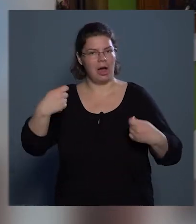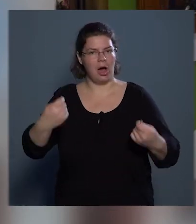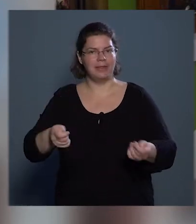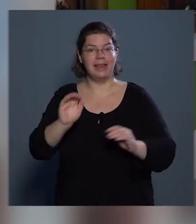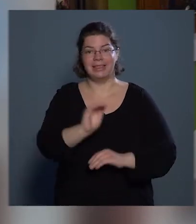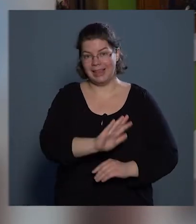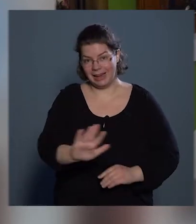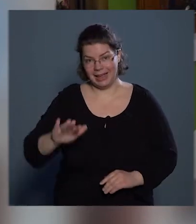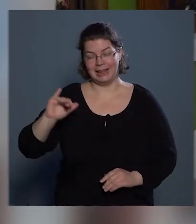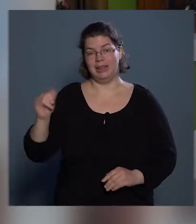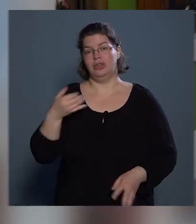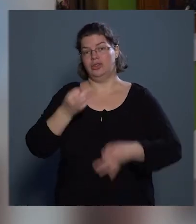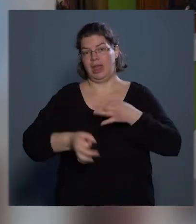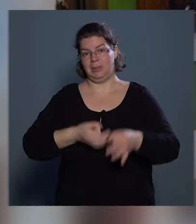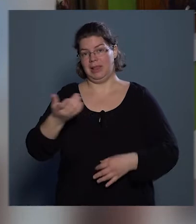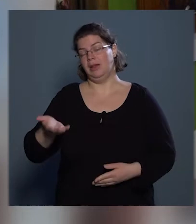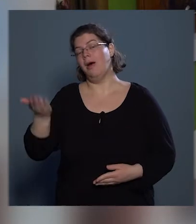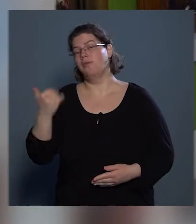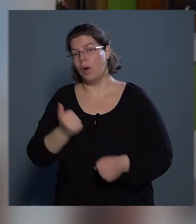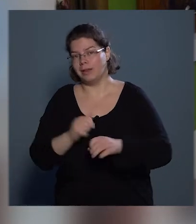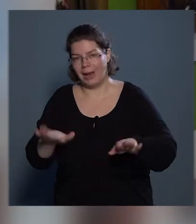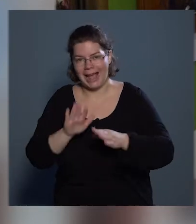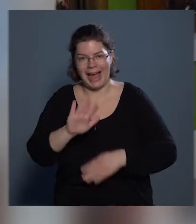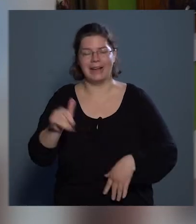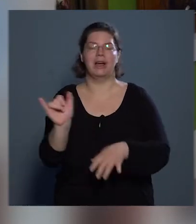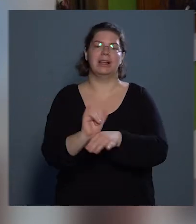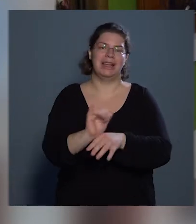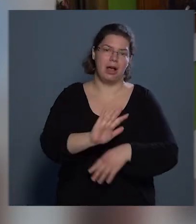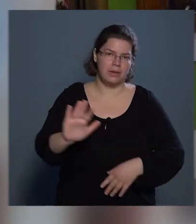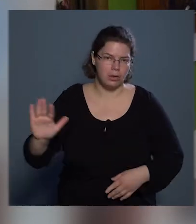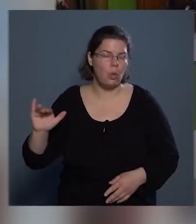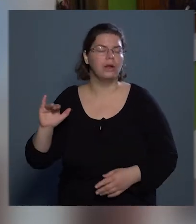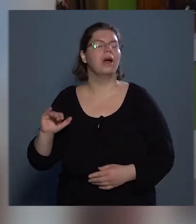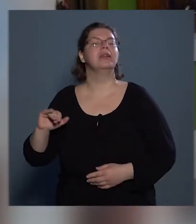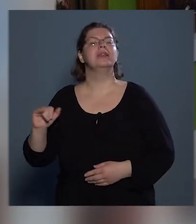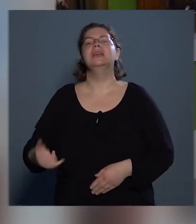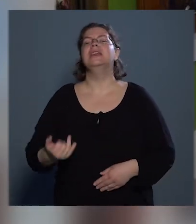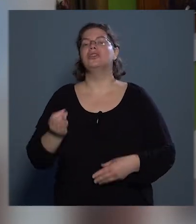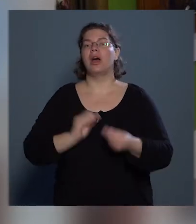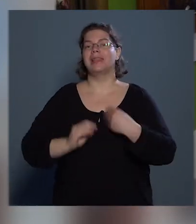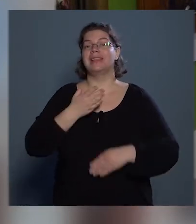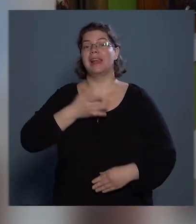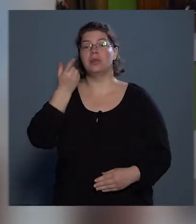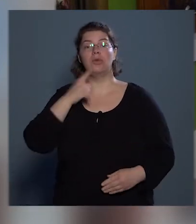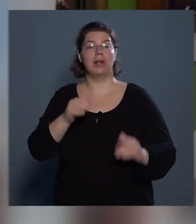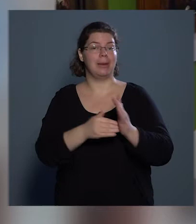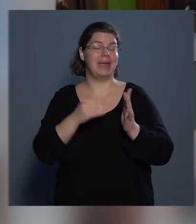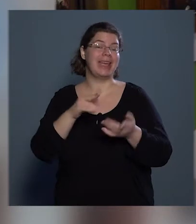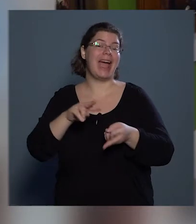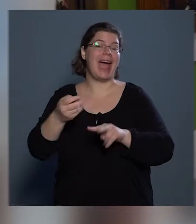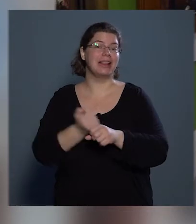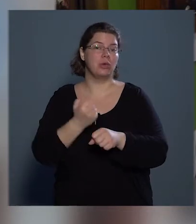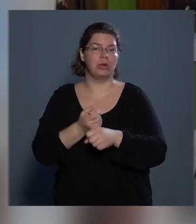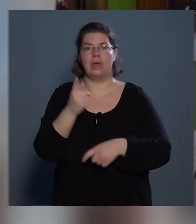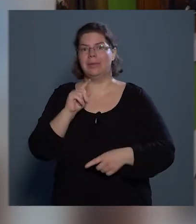gyerekeknek, meg természetesen volt kollégáknak, igazgatóknak, és azért szerettük volna még átdolgozni, amit